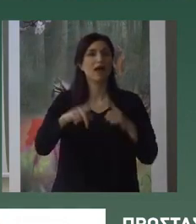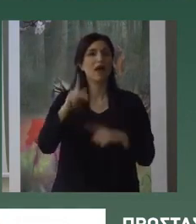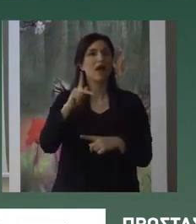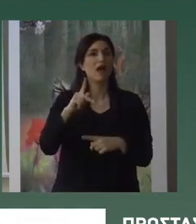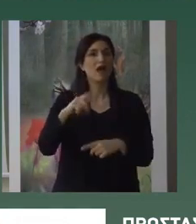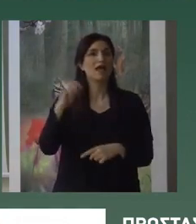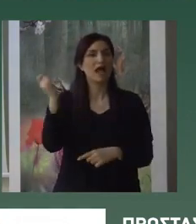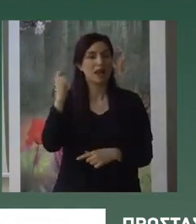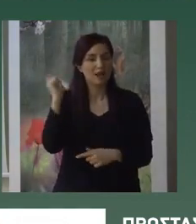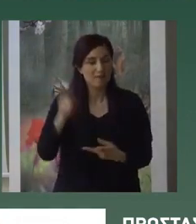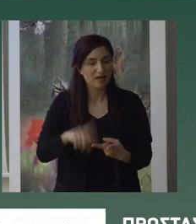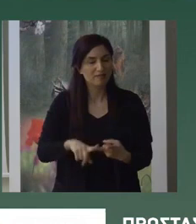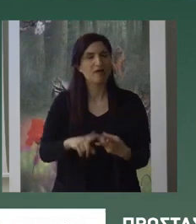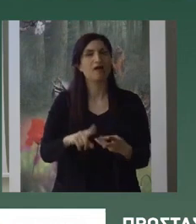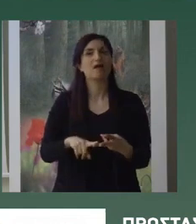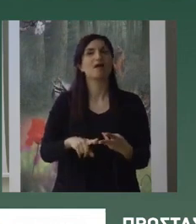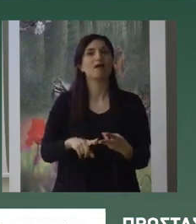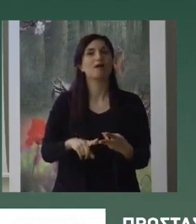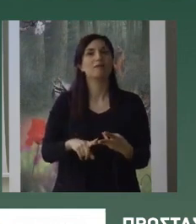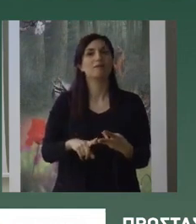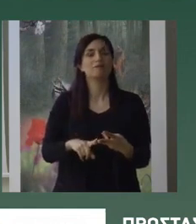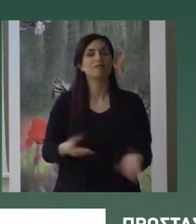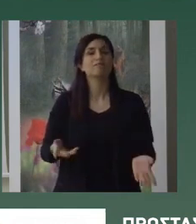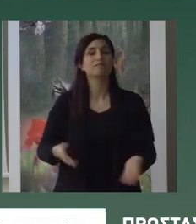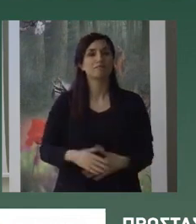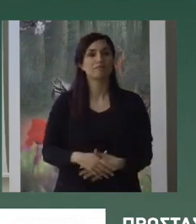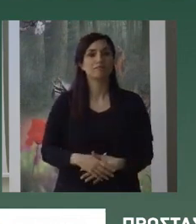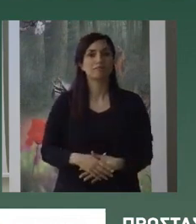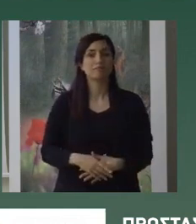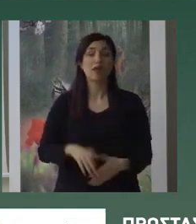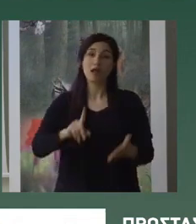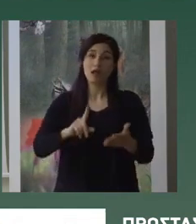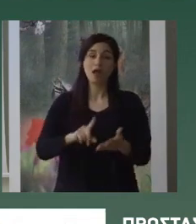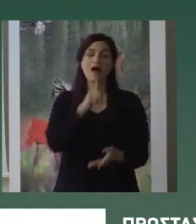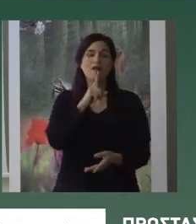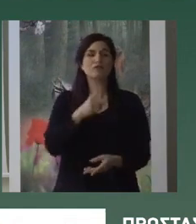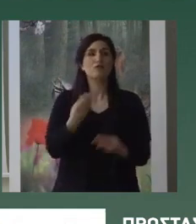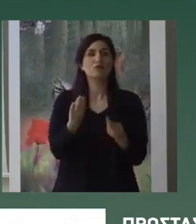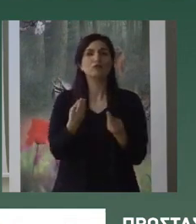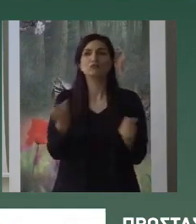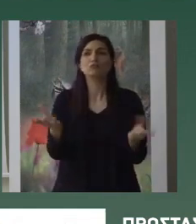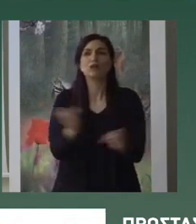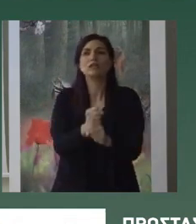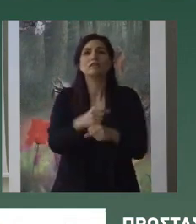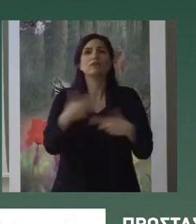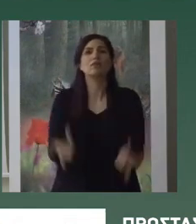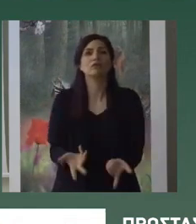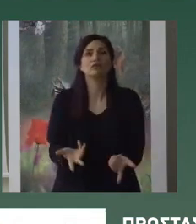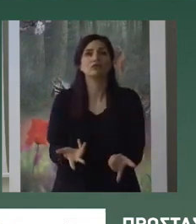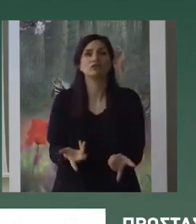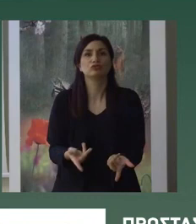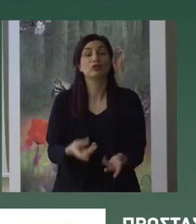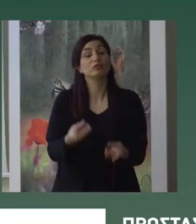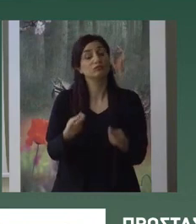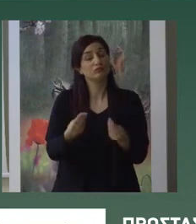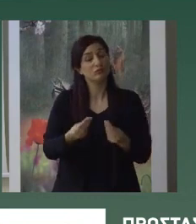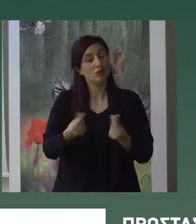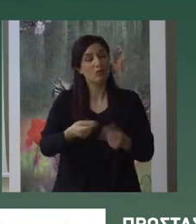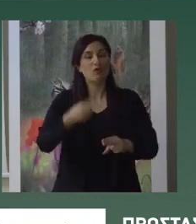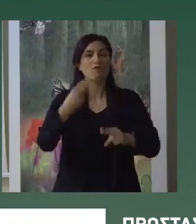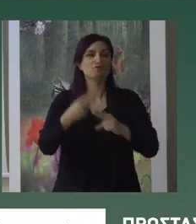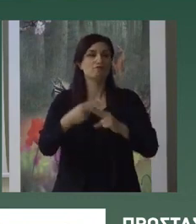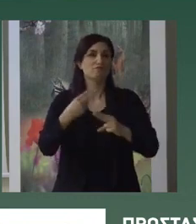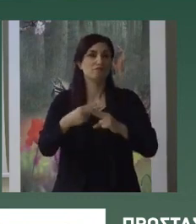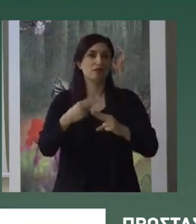Κοζάνη ήταν αυτή. Χρειάζεται λοιπόν να κάνεις κάποια βασικά πράγματα για να γίνει αυτό. πρέπει να αλλάξει τον τρόπο που η ενέργεια χρησιμοποιείται